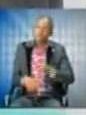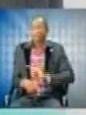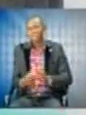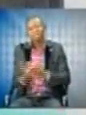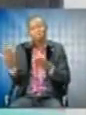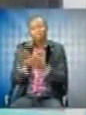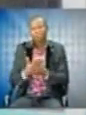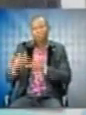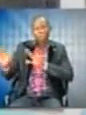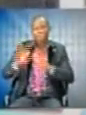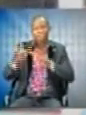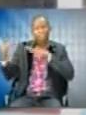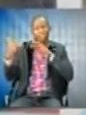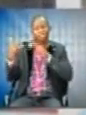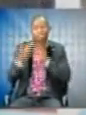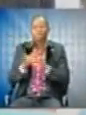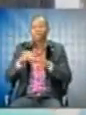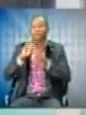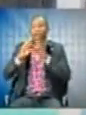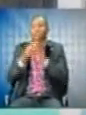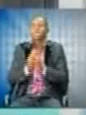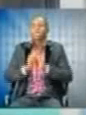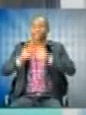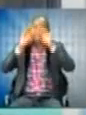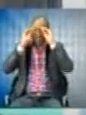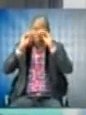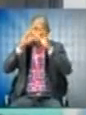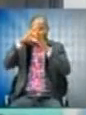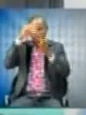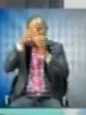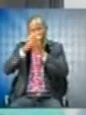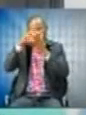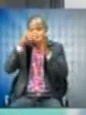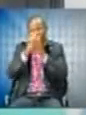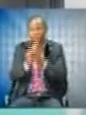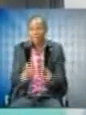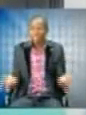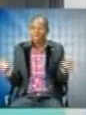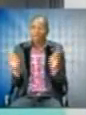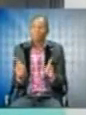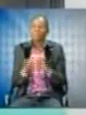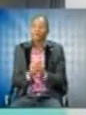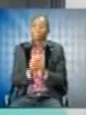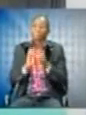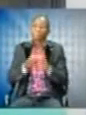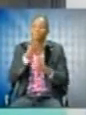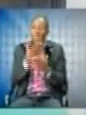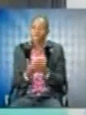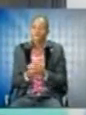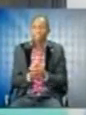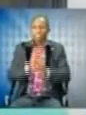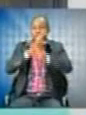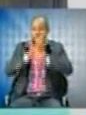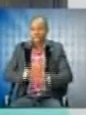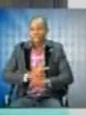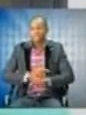plus dans les cadres de l'éducation. Et justement, comme vous le savez, l'éducation, c'est vraiment un facteur important qui garantit le développement